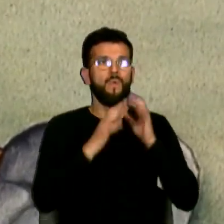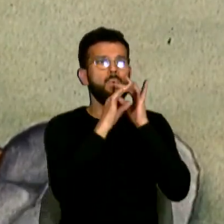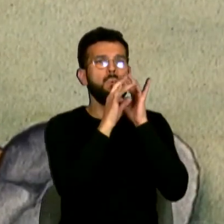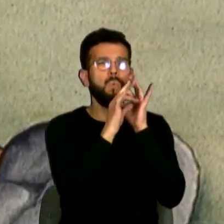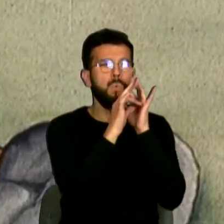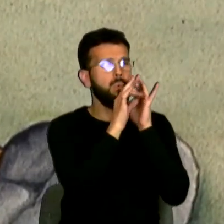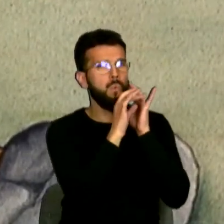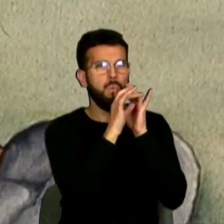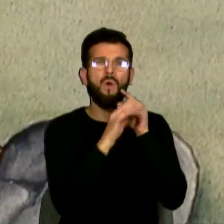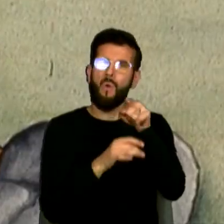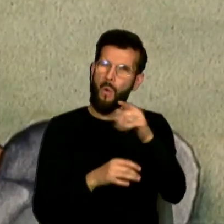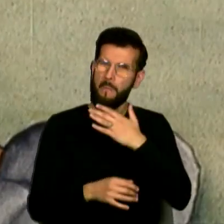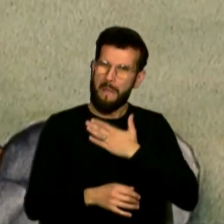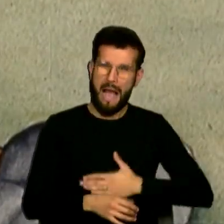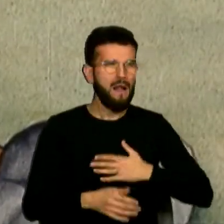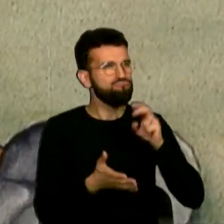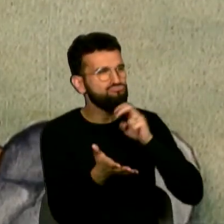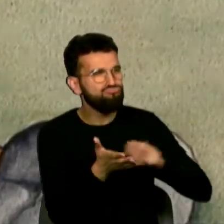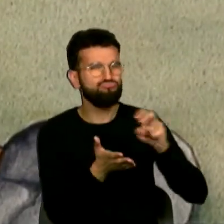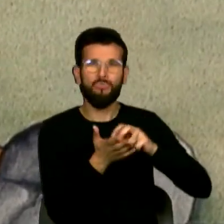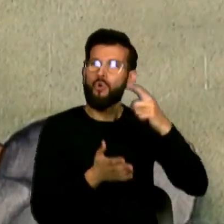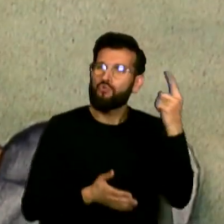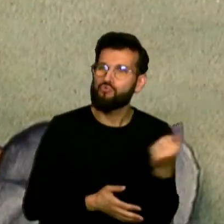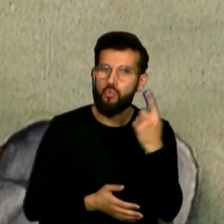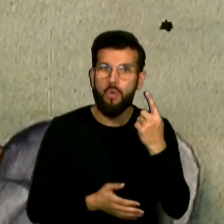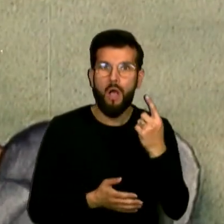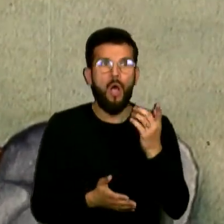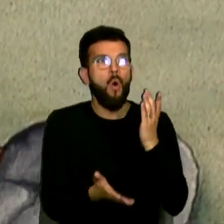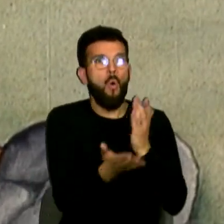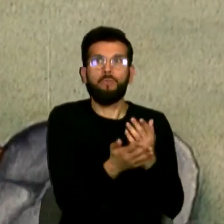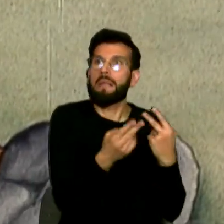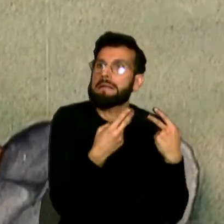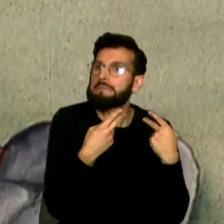Šupka sa rád túlal. Raz sa vrátil po dlhšom čase domov.